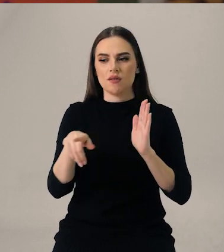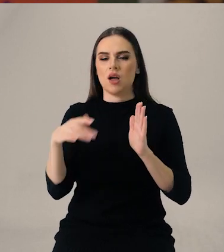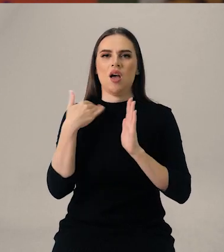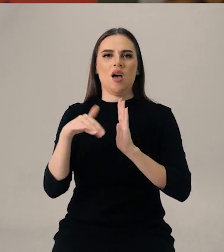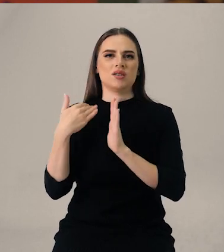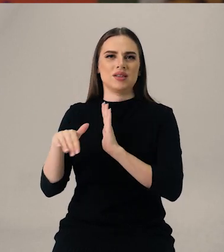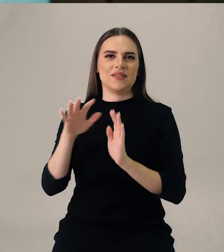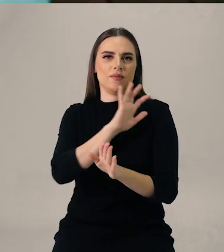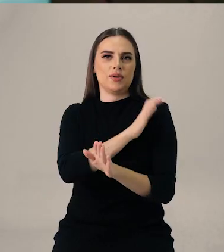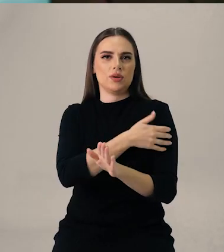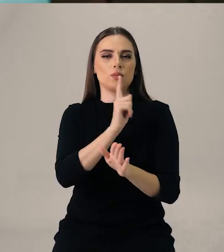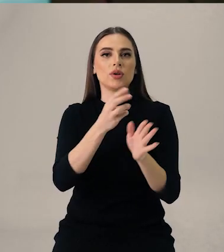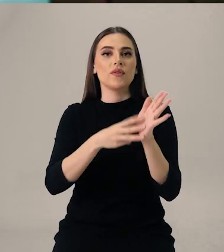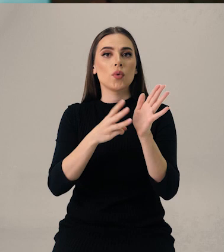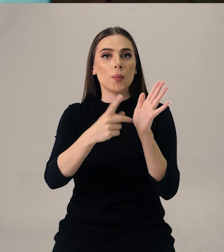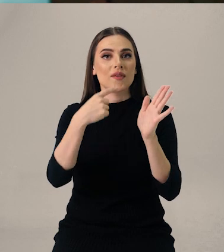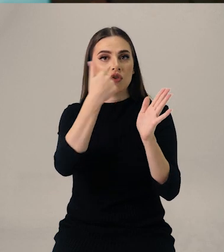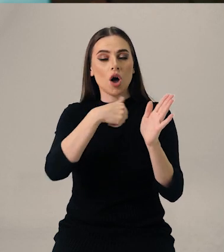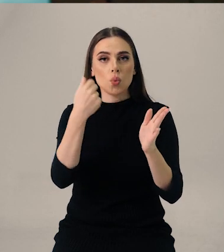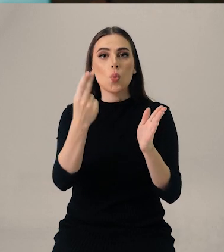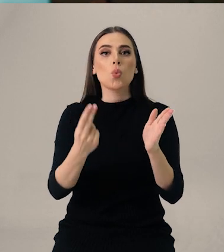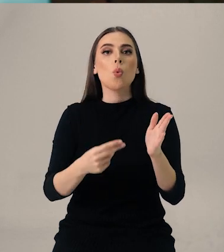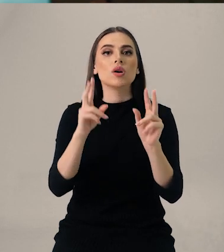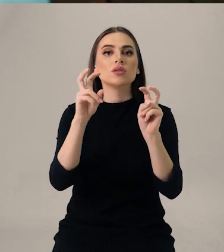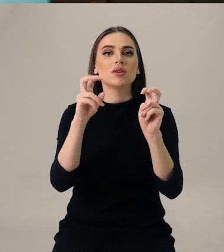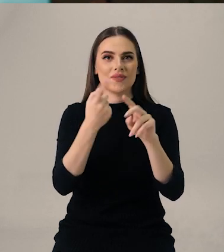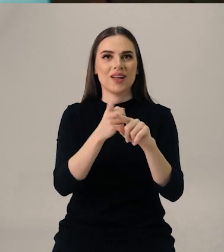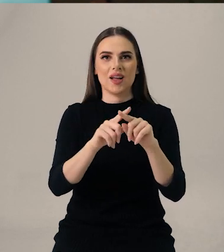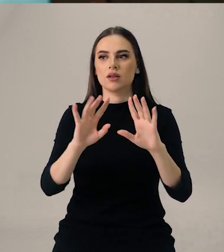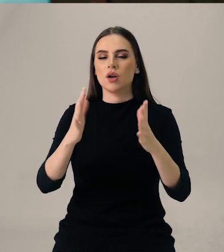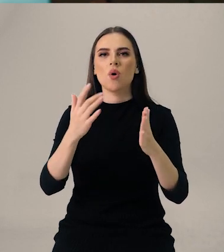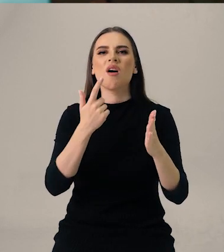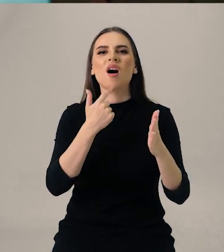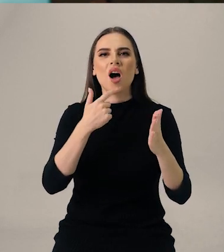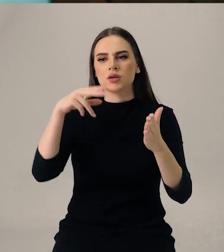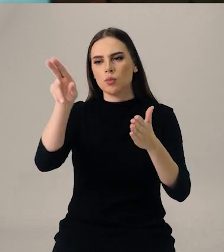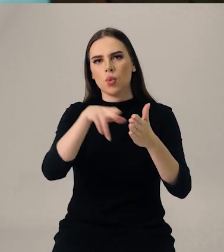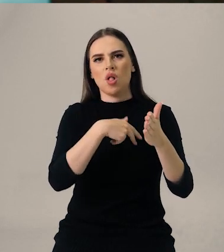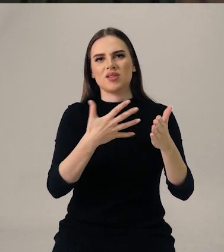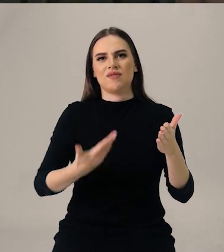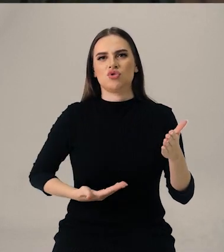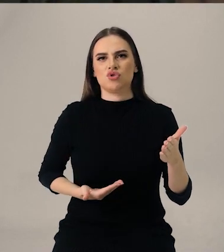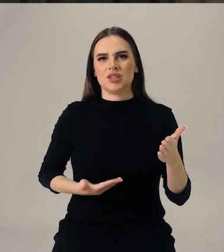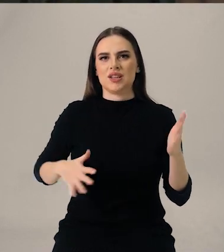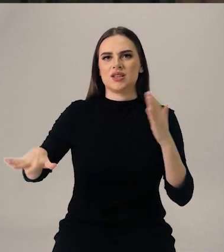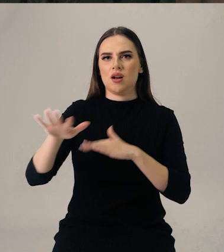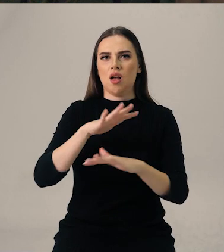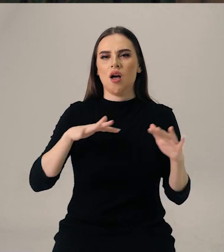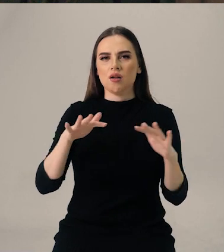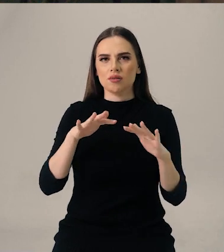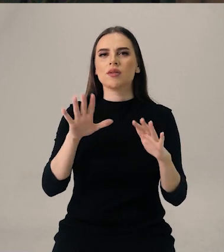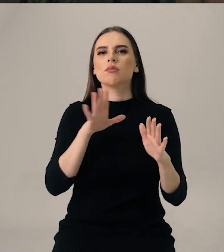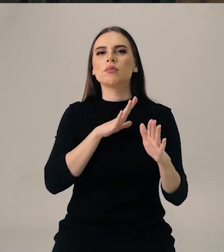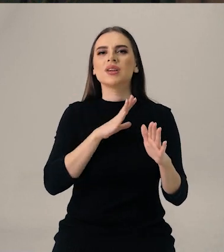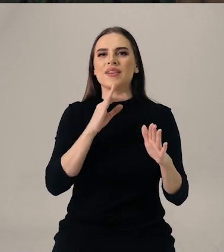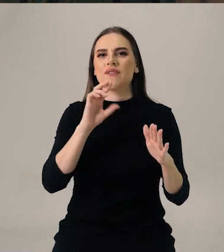Петербурге. В 1881 году художник называл это событие «красной полосой в жизни страны». Что-то подобное он видел и в эпохе